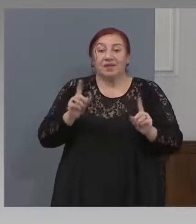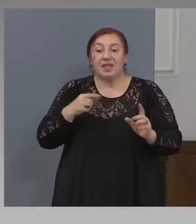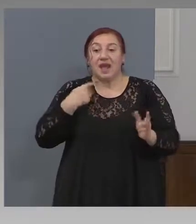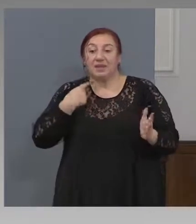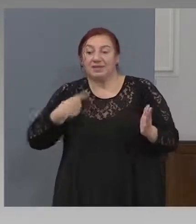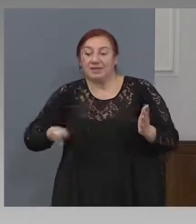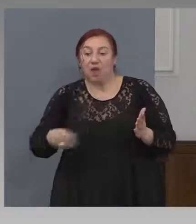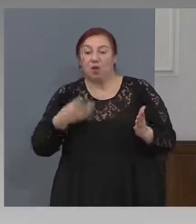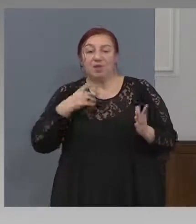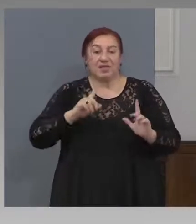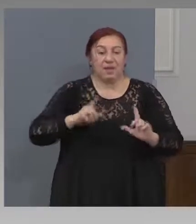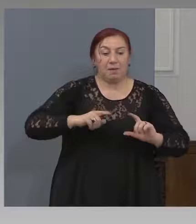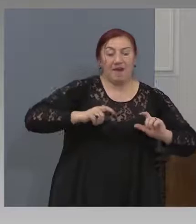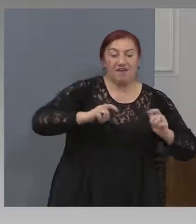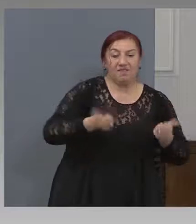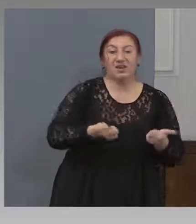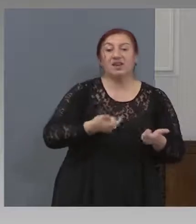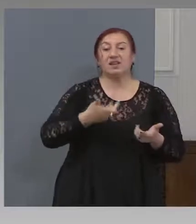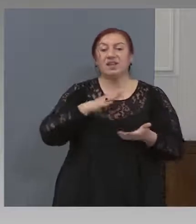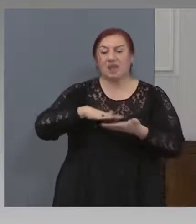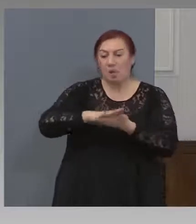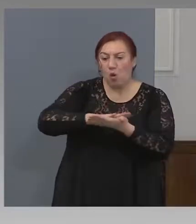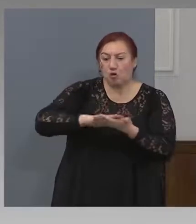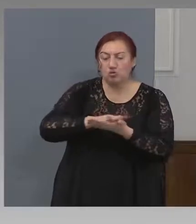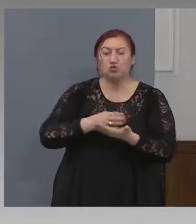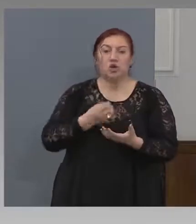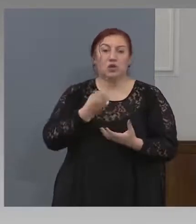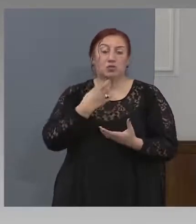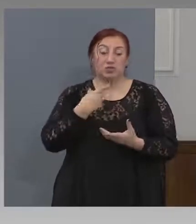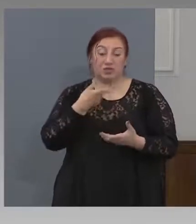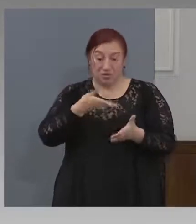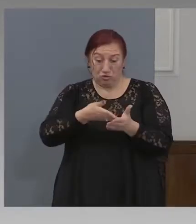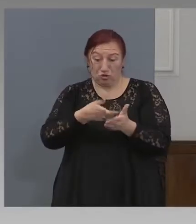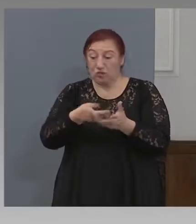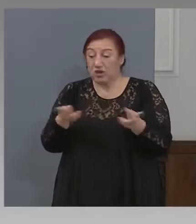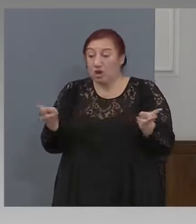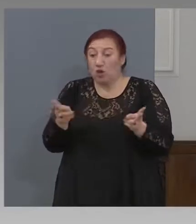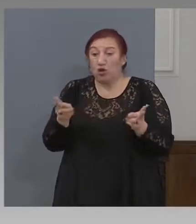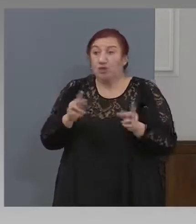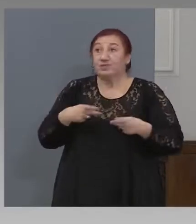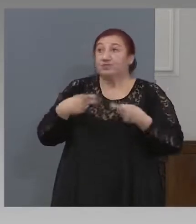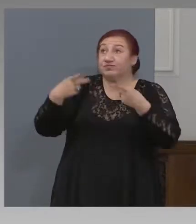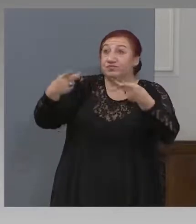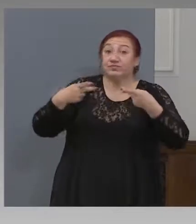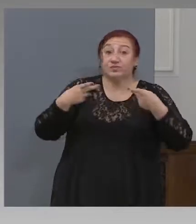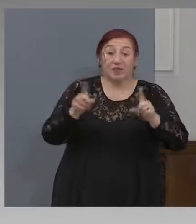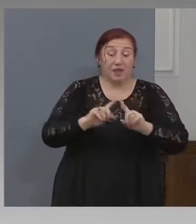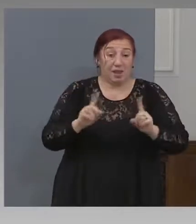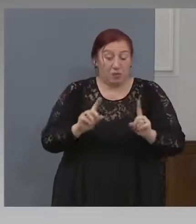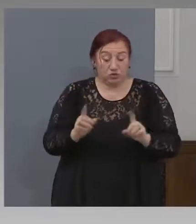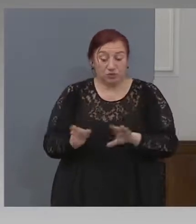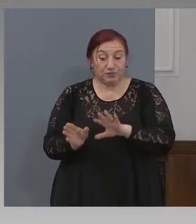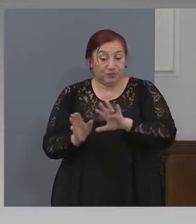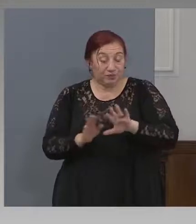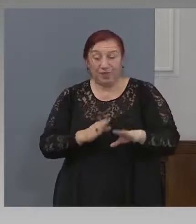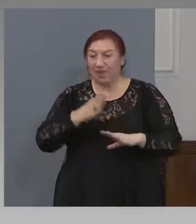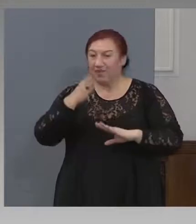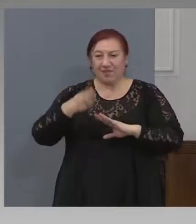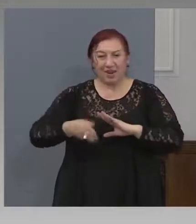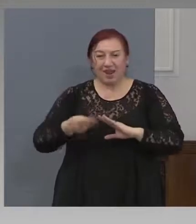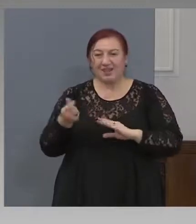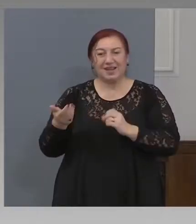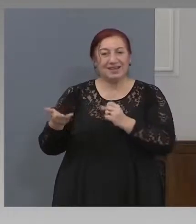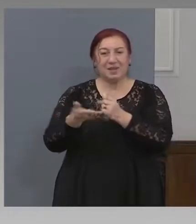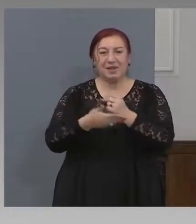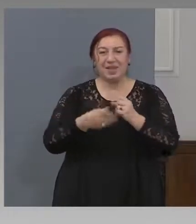това намаление на потреблението вследствие на затворени сектори. В края на земеделския сезон или есента на практика